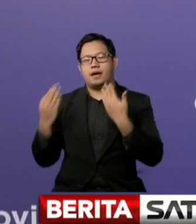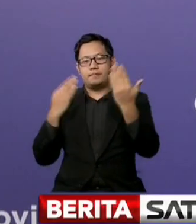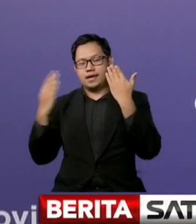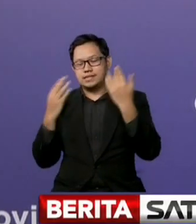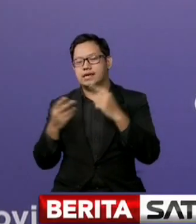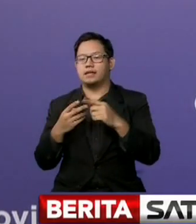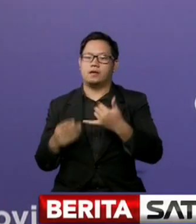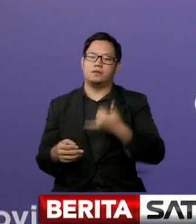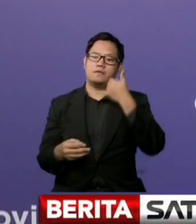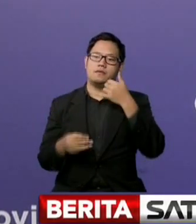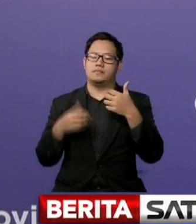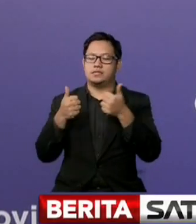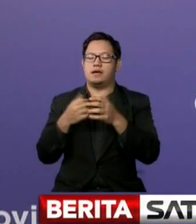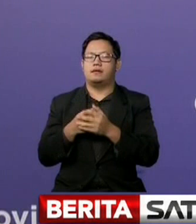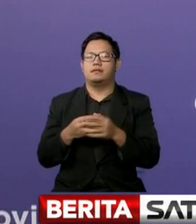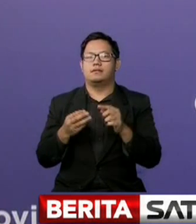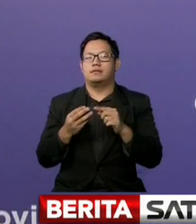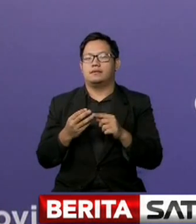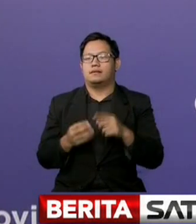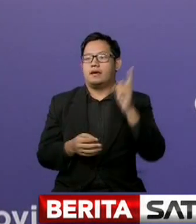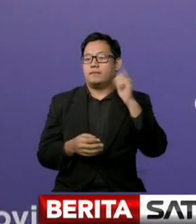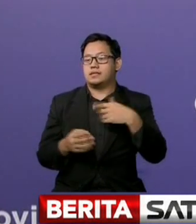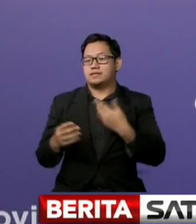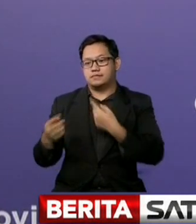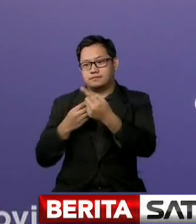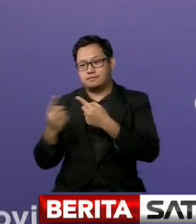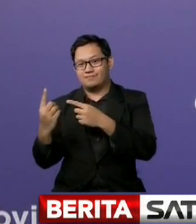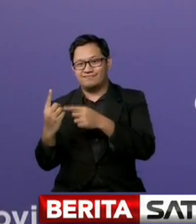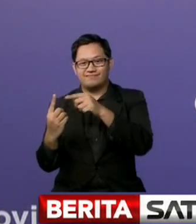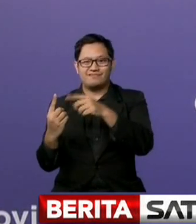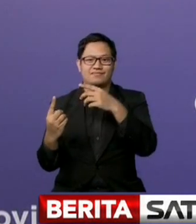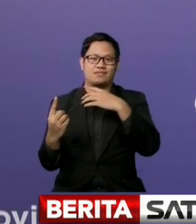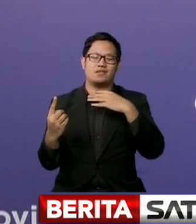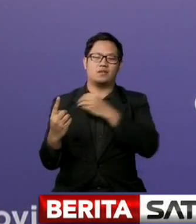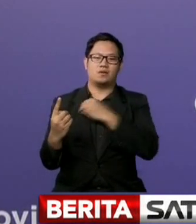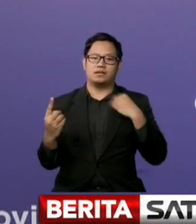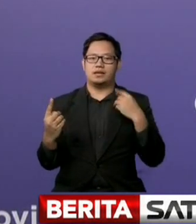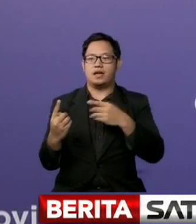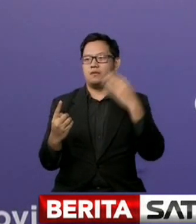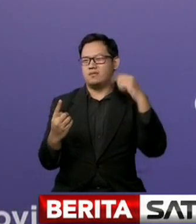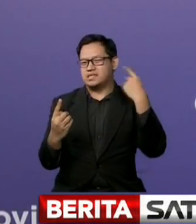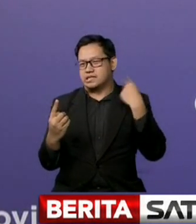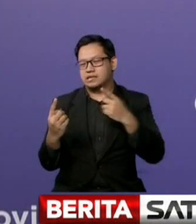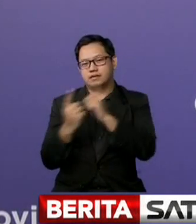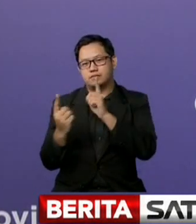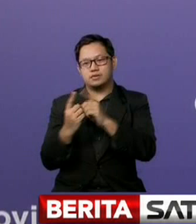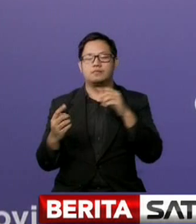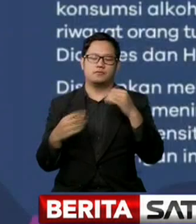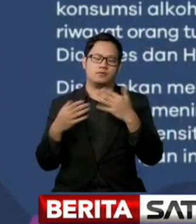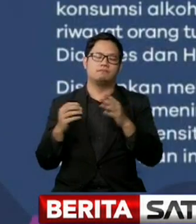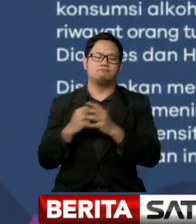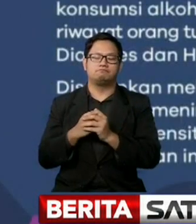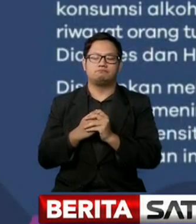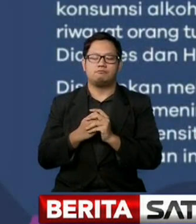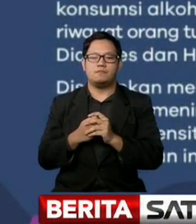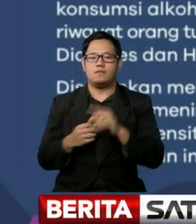tentunya diupayakan dengan Dokter yang sudah mengetahui rekam medis kita baik yang sudah sakit maupun yang sudah merasa sehat